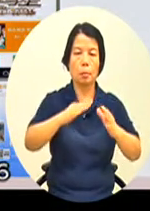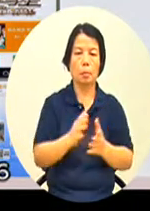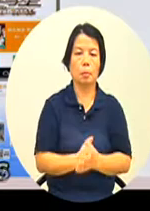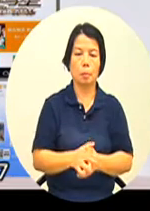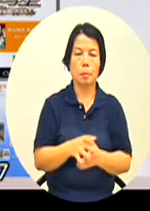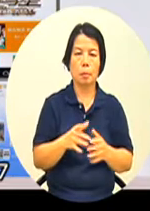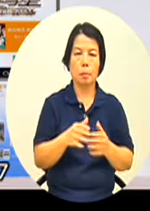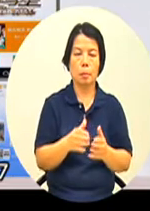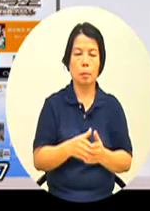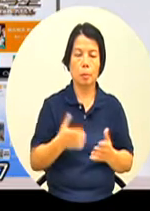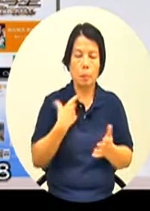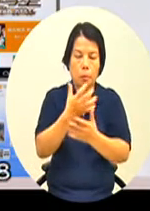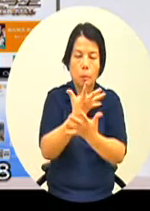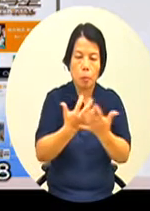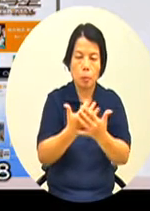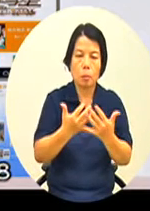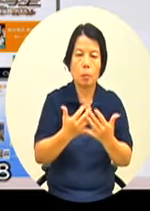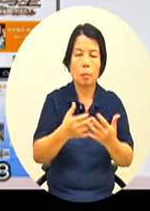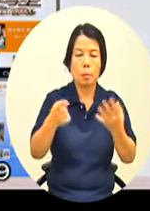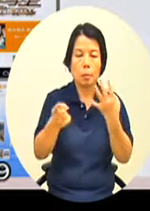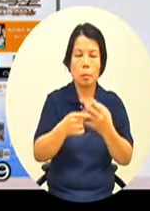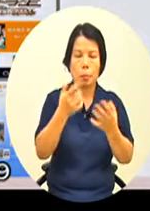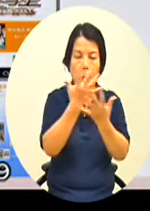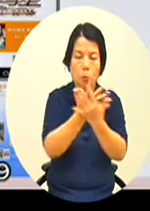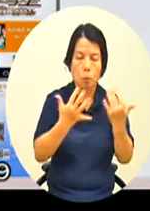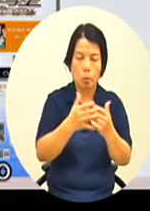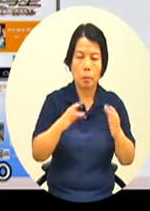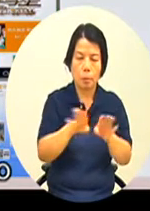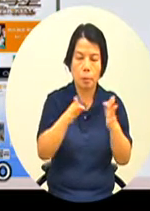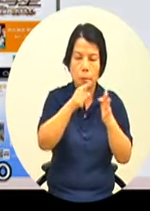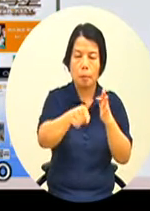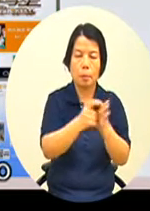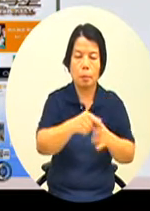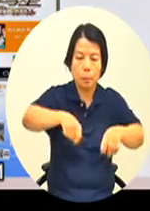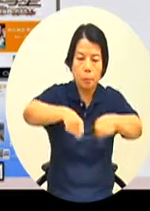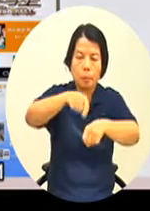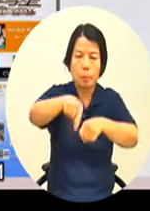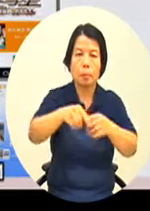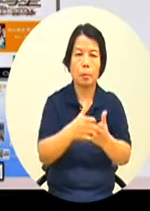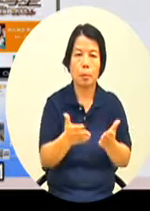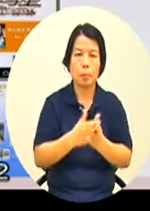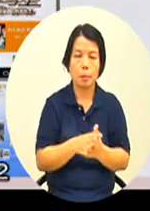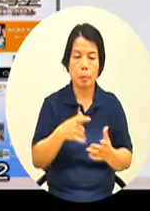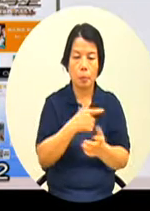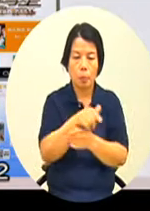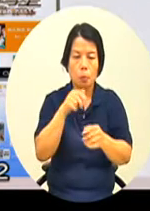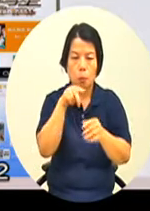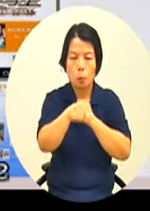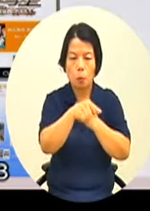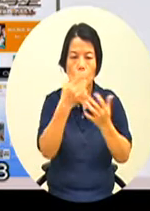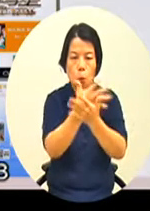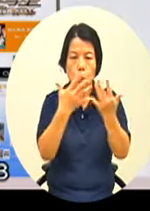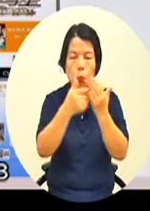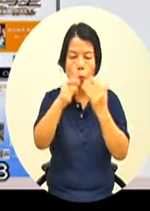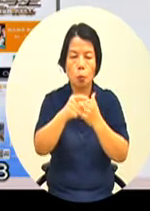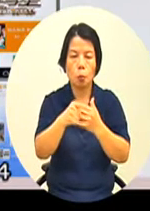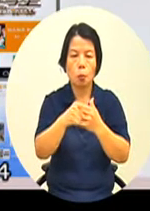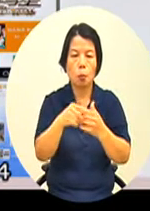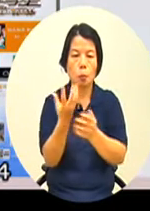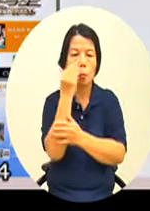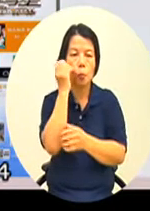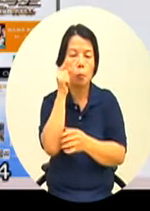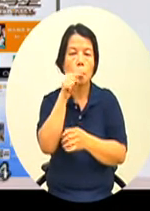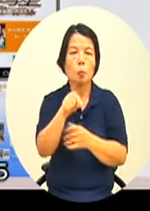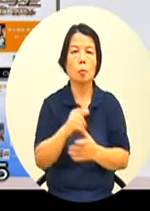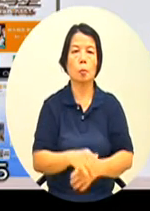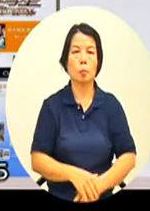的网页设计，提供各种行动载具设备最佳的视觉跟图像化的浏览的